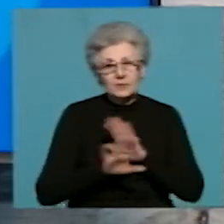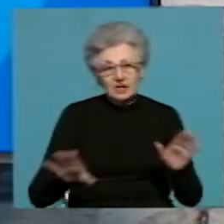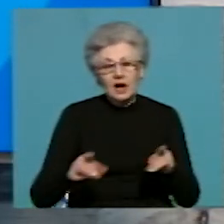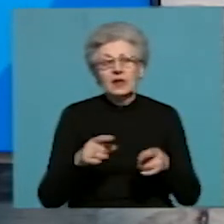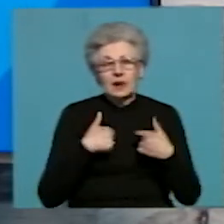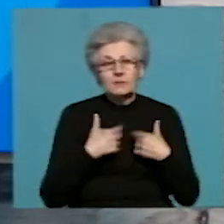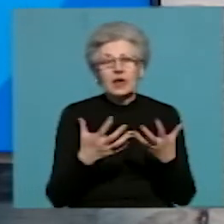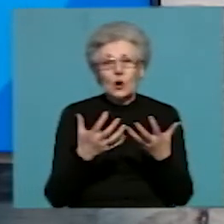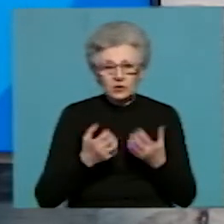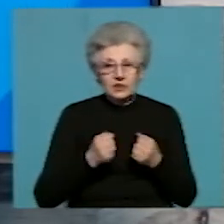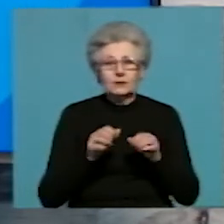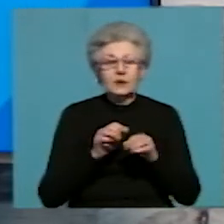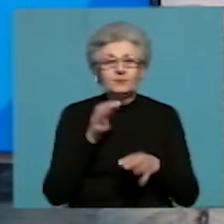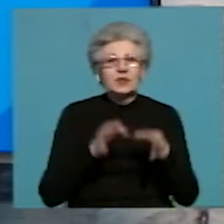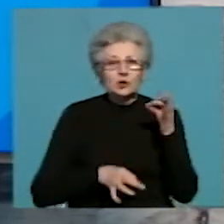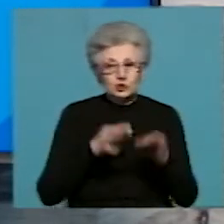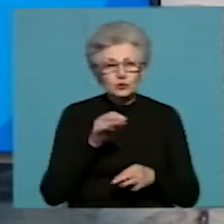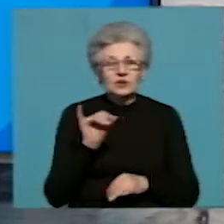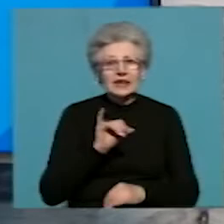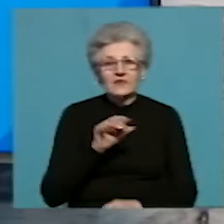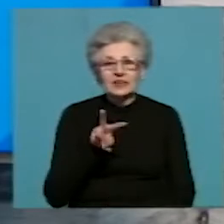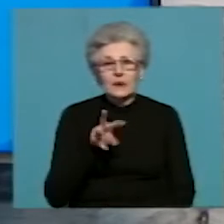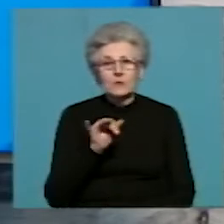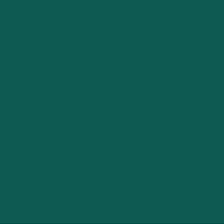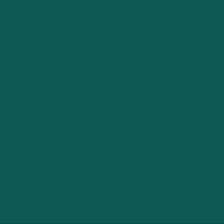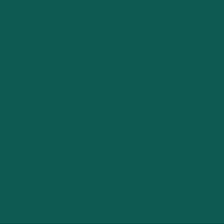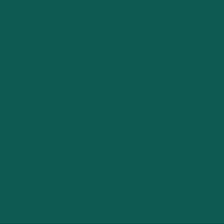отримати коментар голови Чернівецької облради Івана Мунтяна.